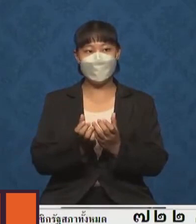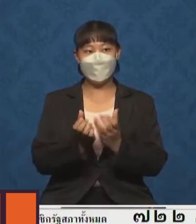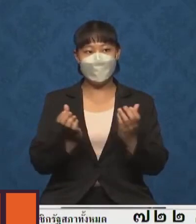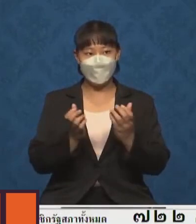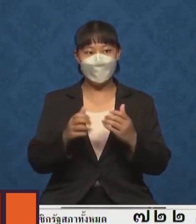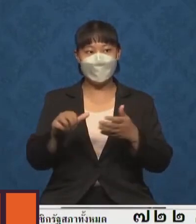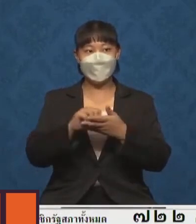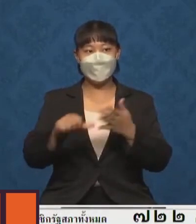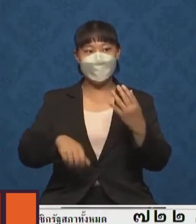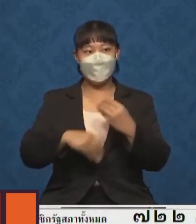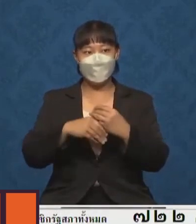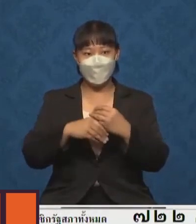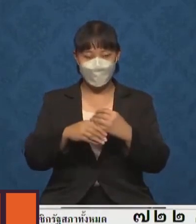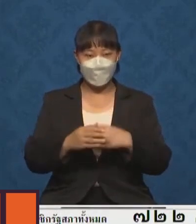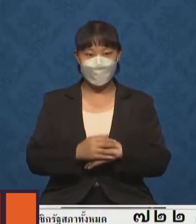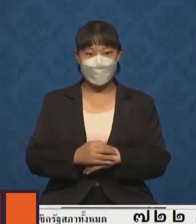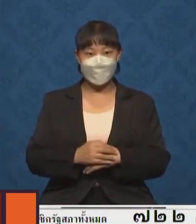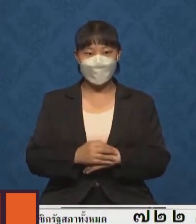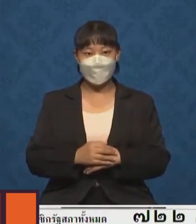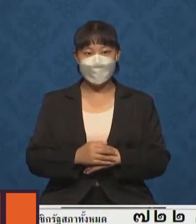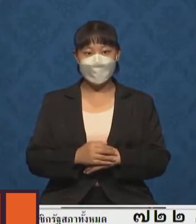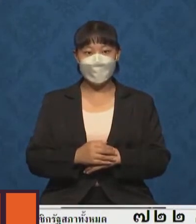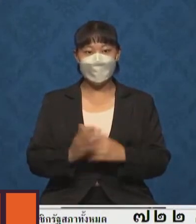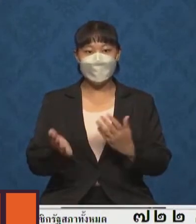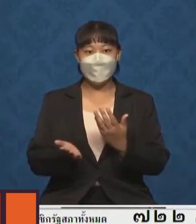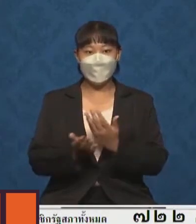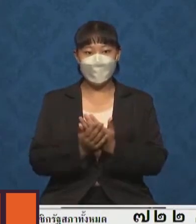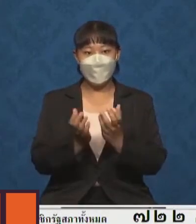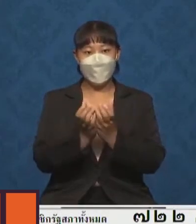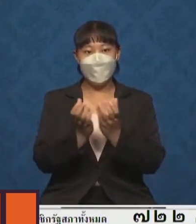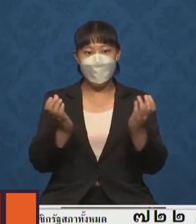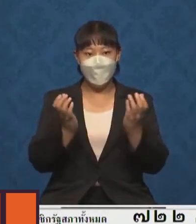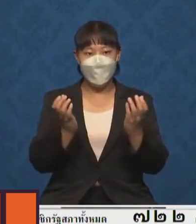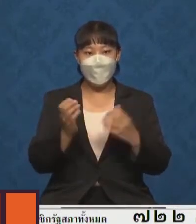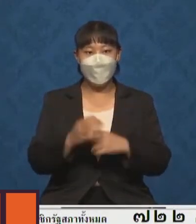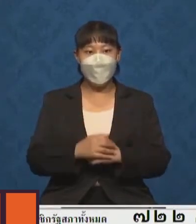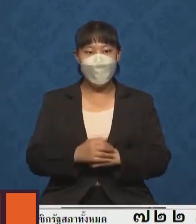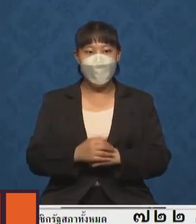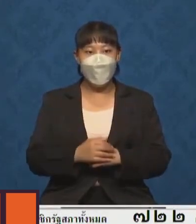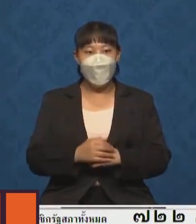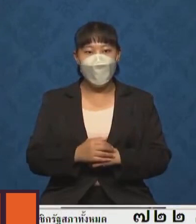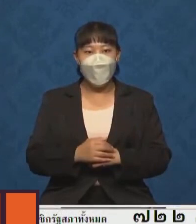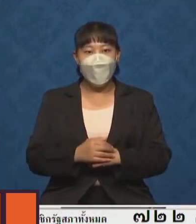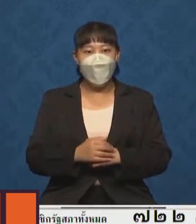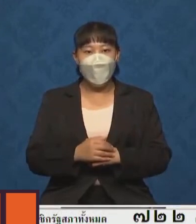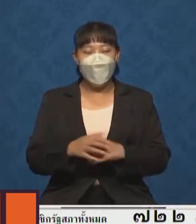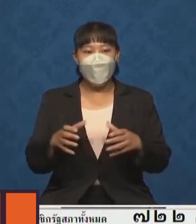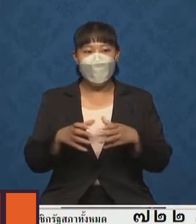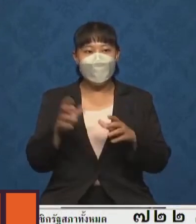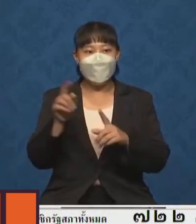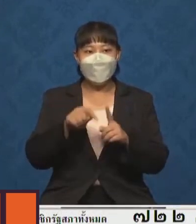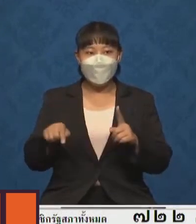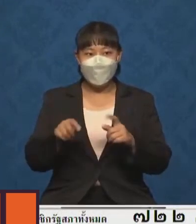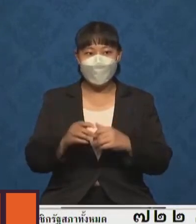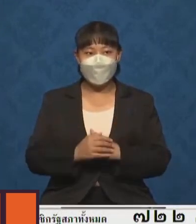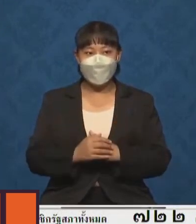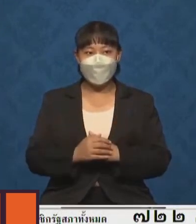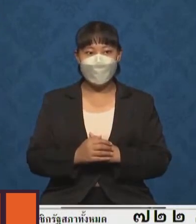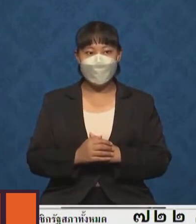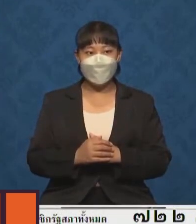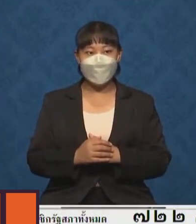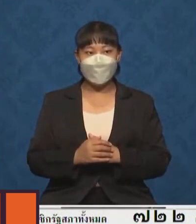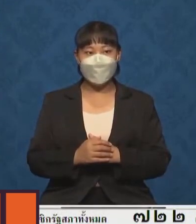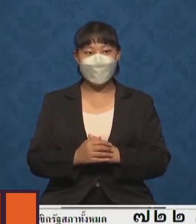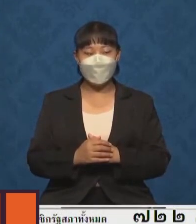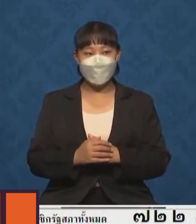เพิ่มเติมพ.ร.ป.ประกอบรัฐพนูล่าได้พักการเมืองพ.ส. 260พูดกใหง่ายก็คื